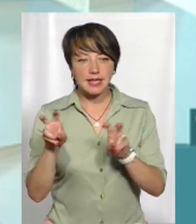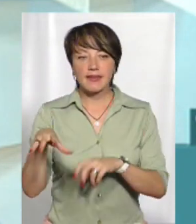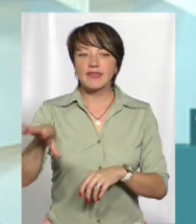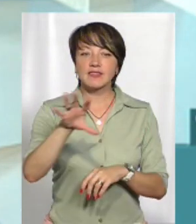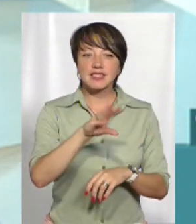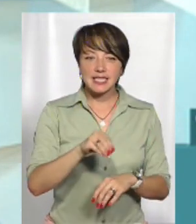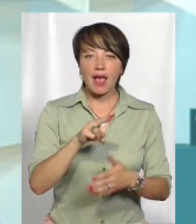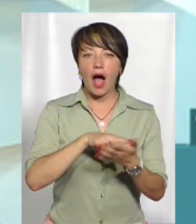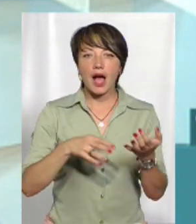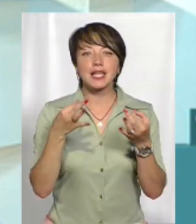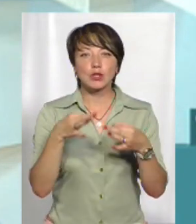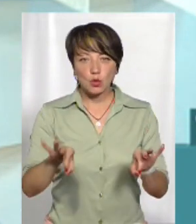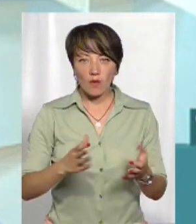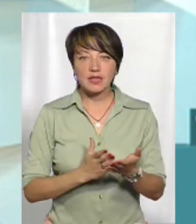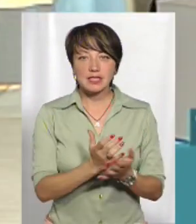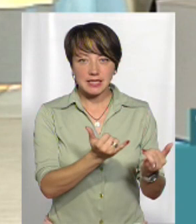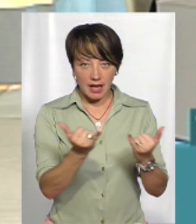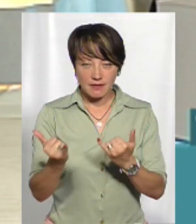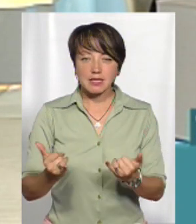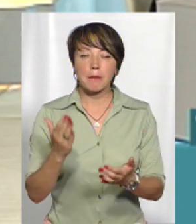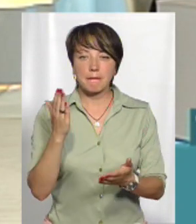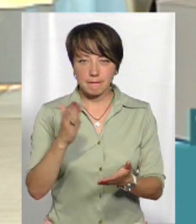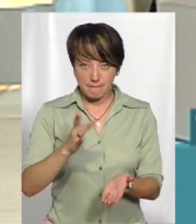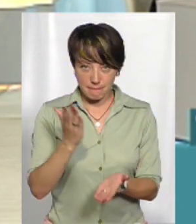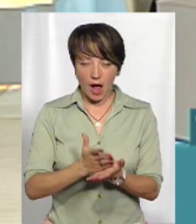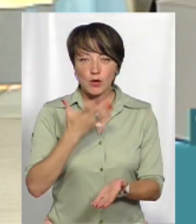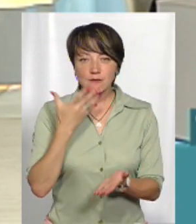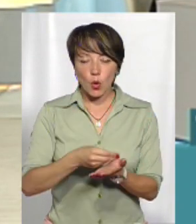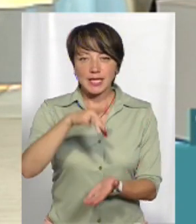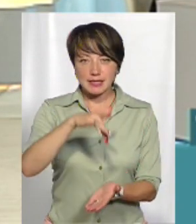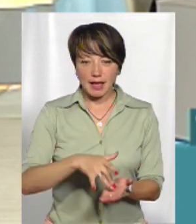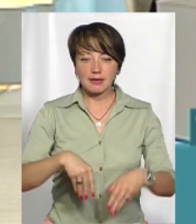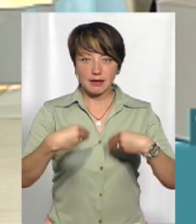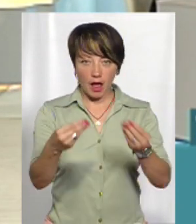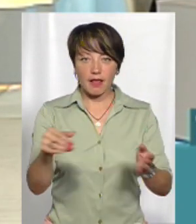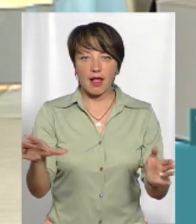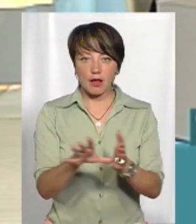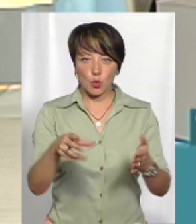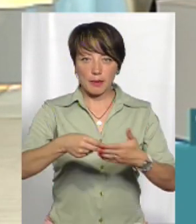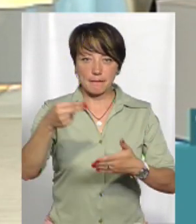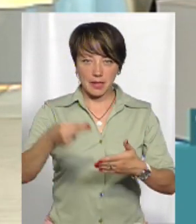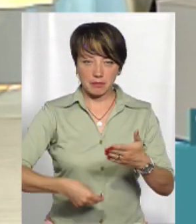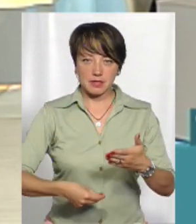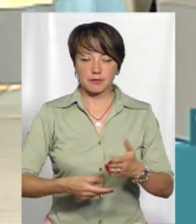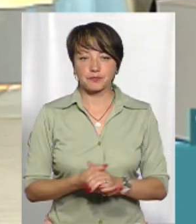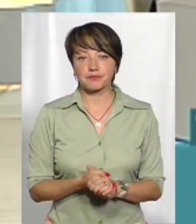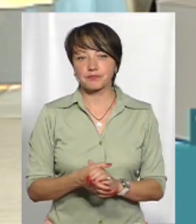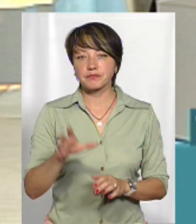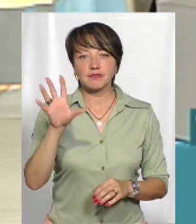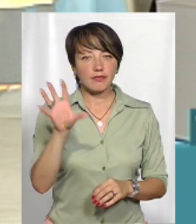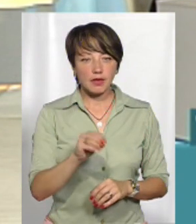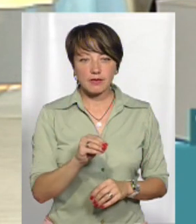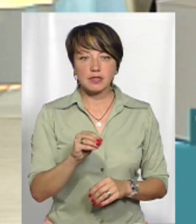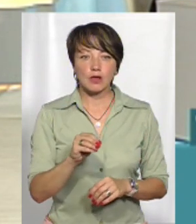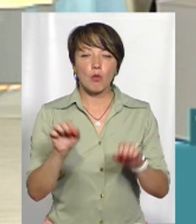всі акредитовані сервіси мають центри, які мають акредитацію на видачу таких ключів. Майже всі